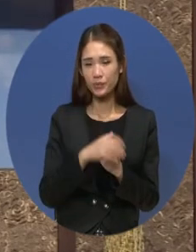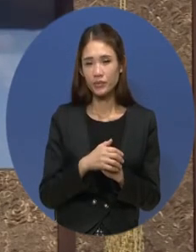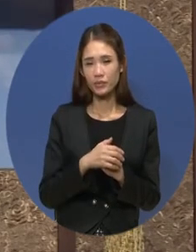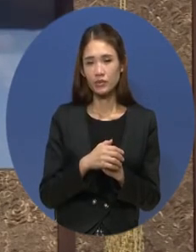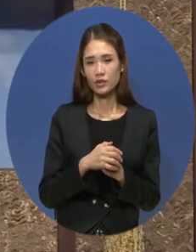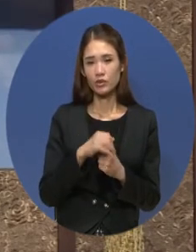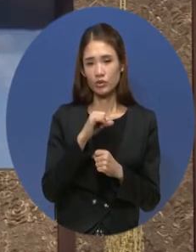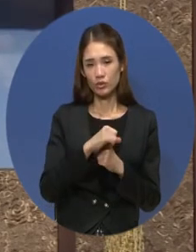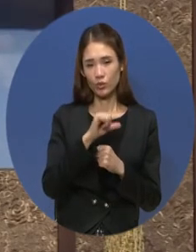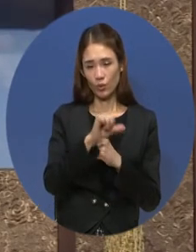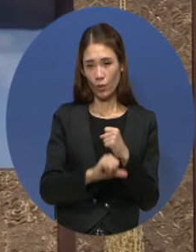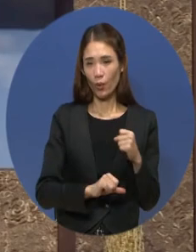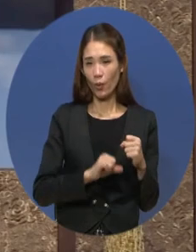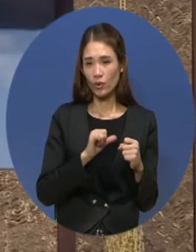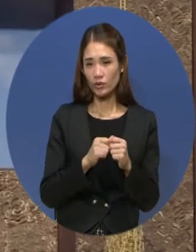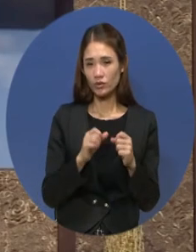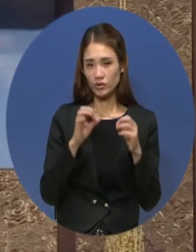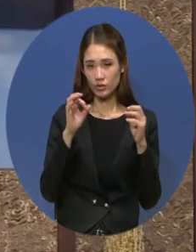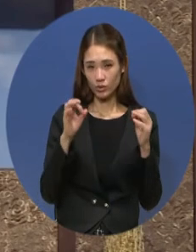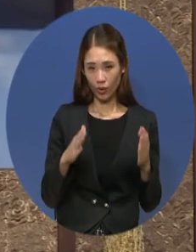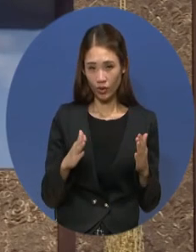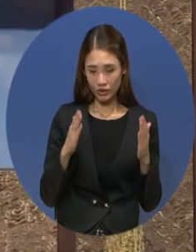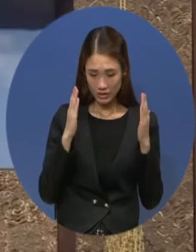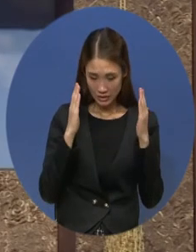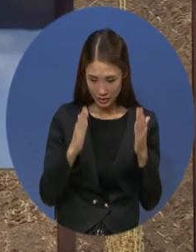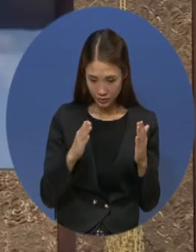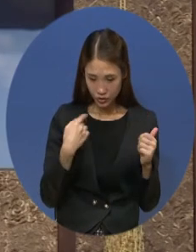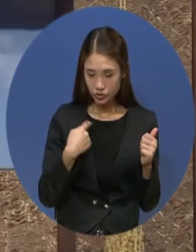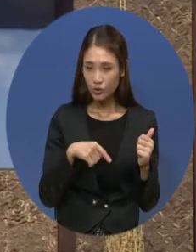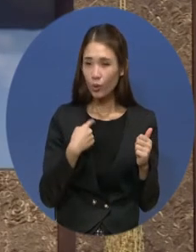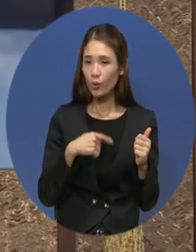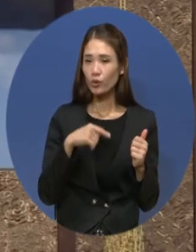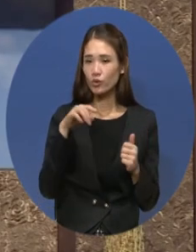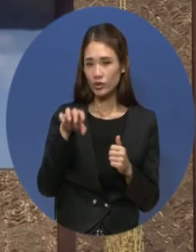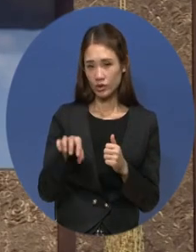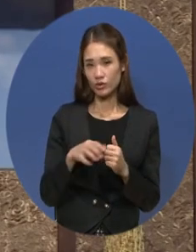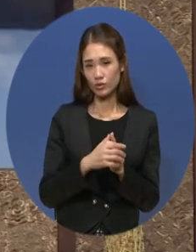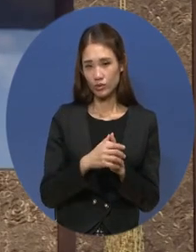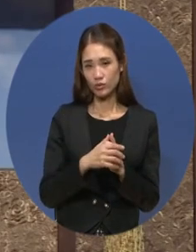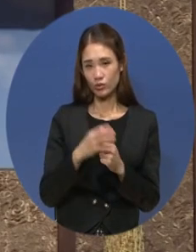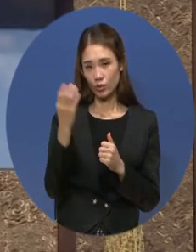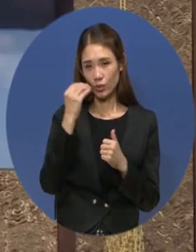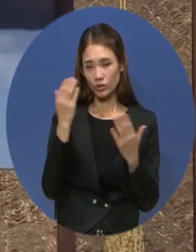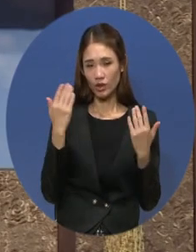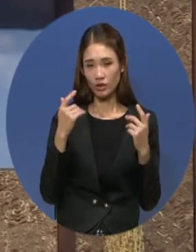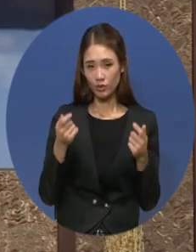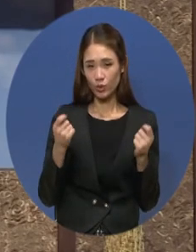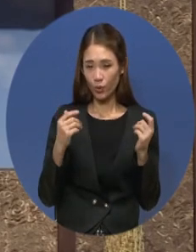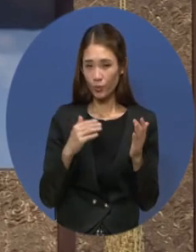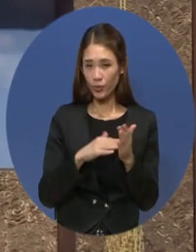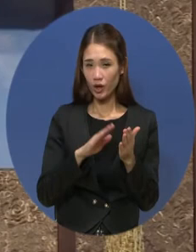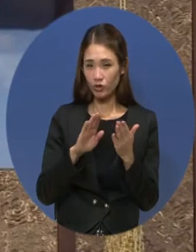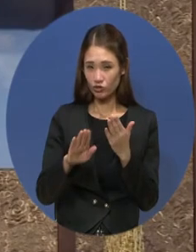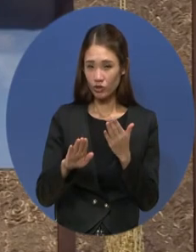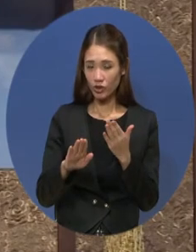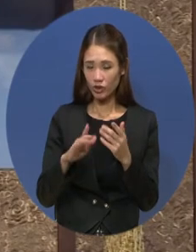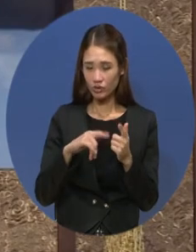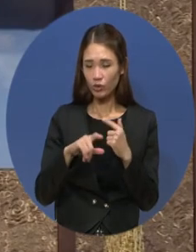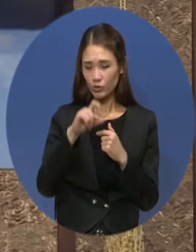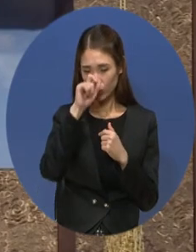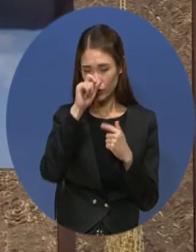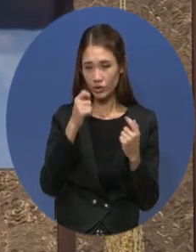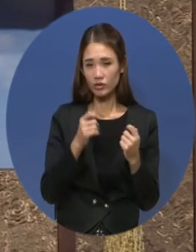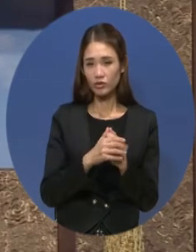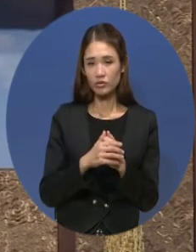5년 동안에 어떤 집중적인 그래서 그 교육지 간 육우를 좀 보답 졸업해서 이어서 하면 좋겠다라는 생각이 들구요